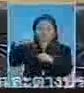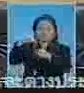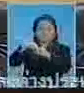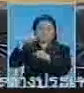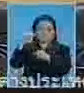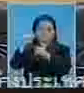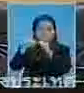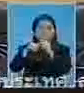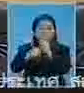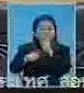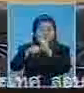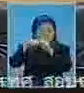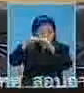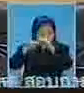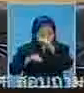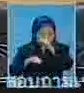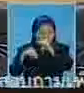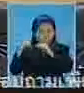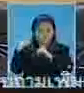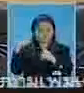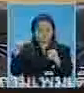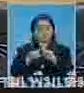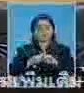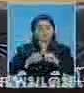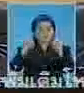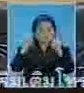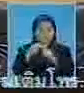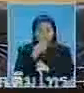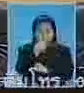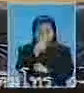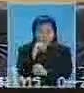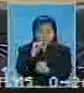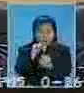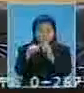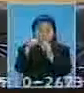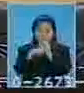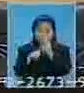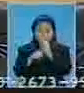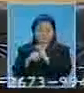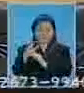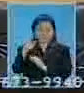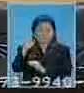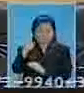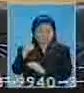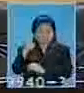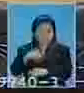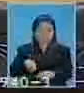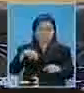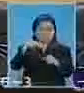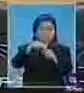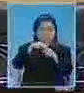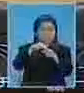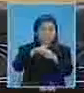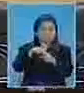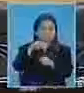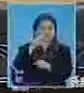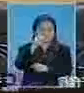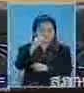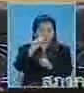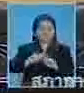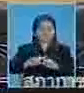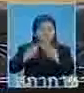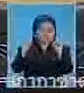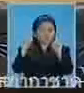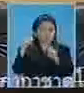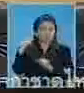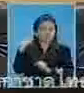ไปความแตกต่างระหว่างภาษีเบนซินกับภาษีดีเซลก็จะห่างกันมากขึ้น